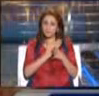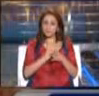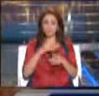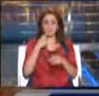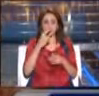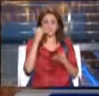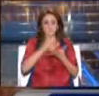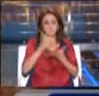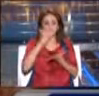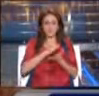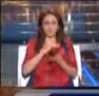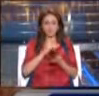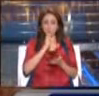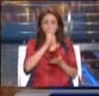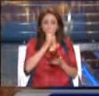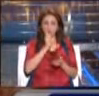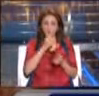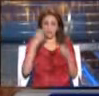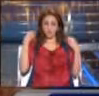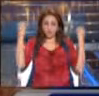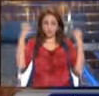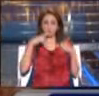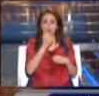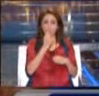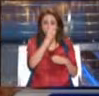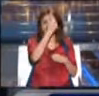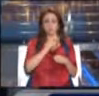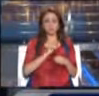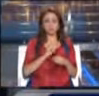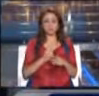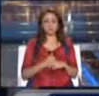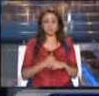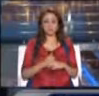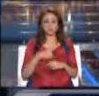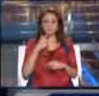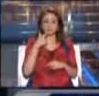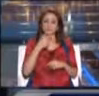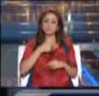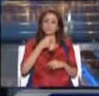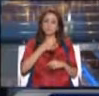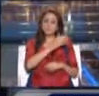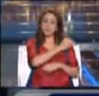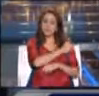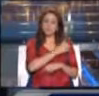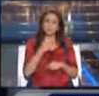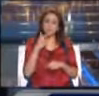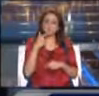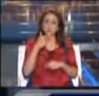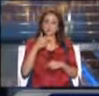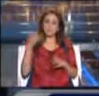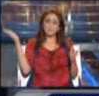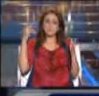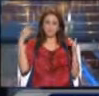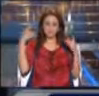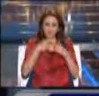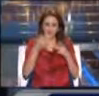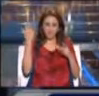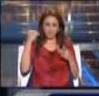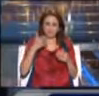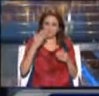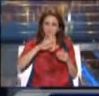أو المسؤولين عن الإعلام الرياضي مش هما بس فقط المتهمين. كابتن خالد، بعد كل حادثة كما تعلم